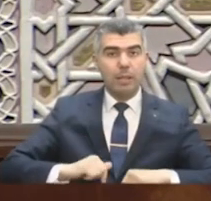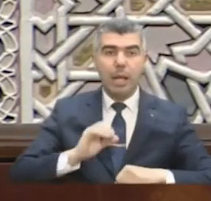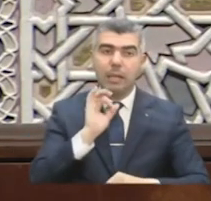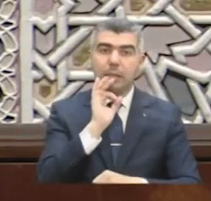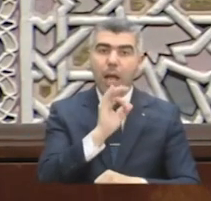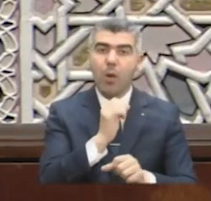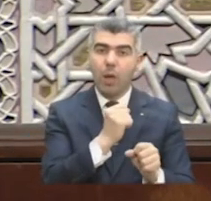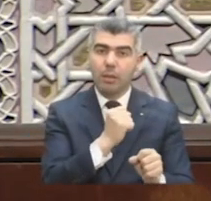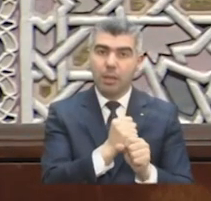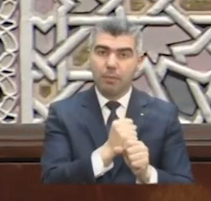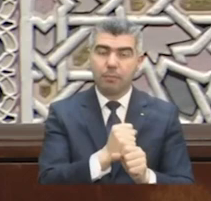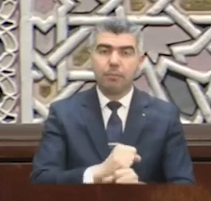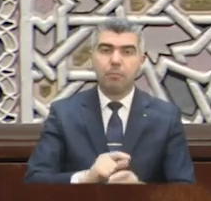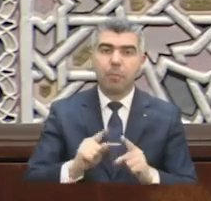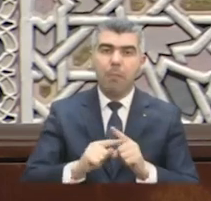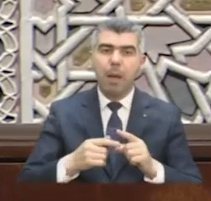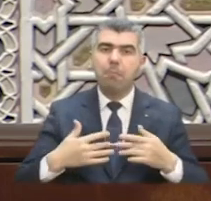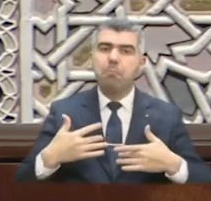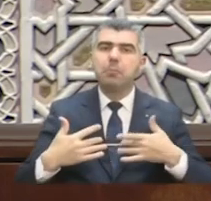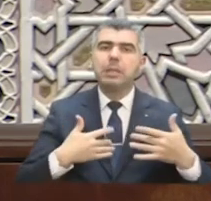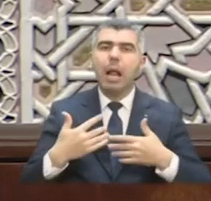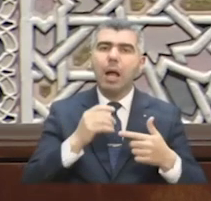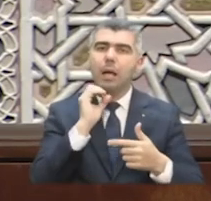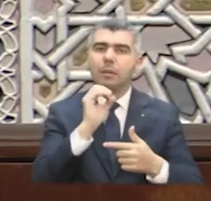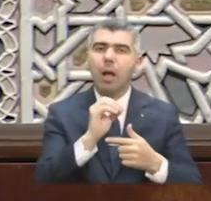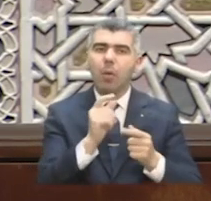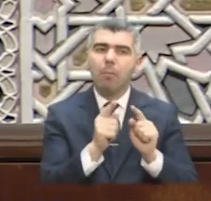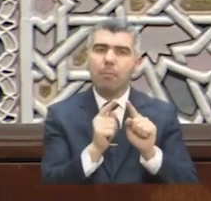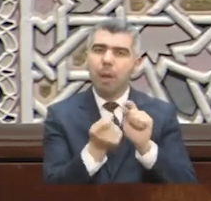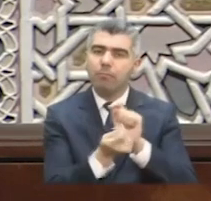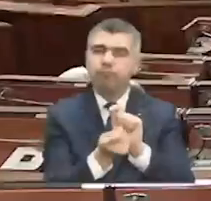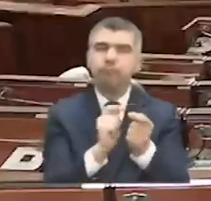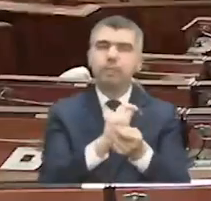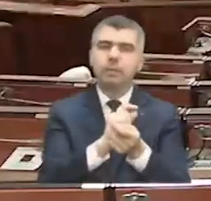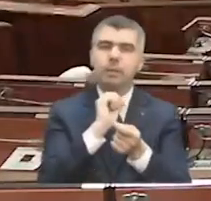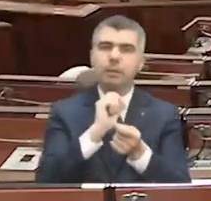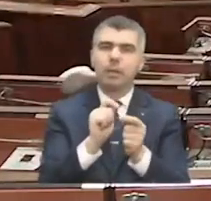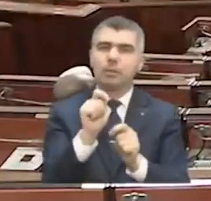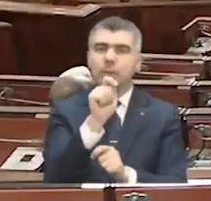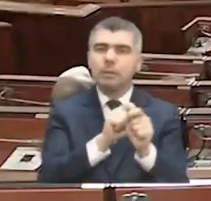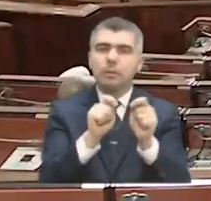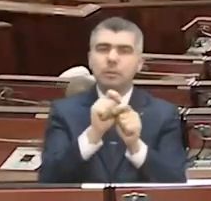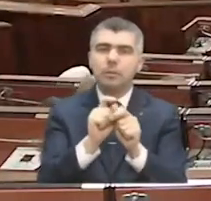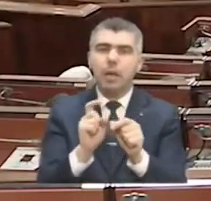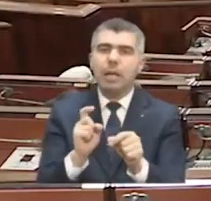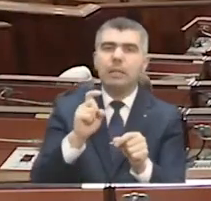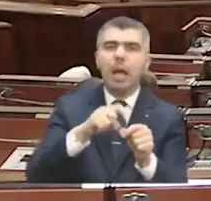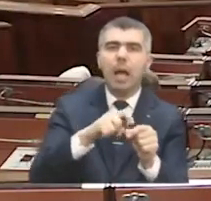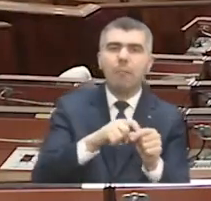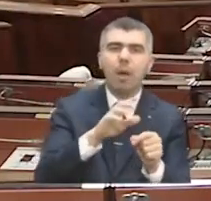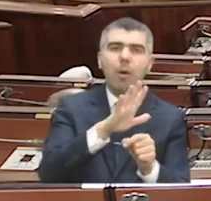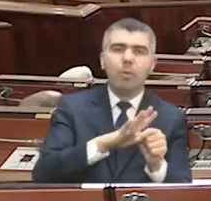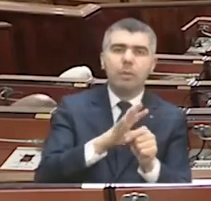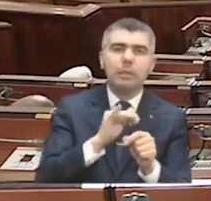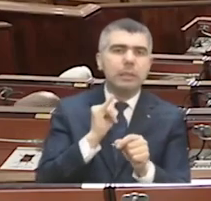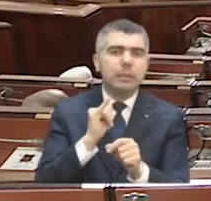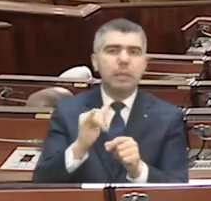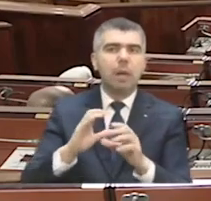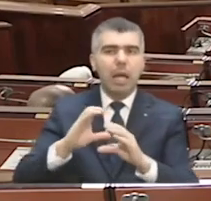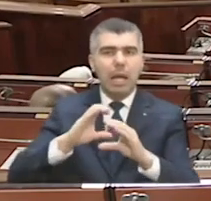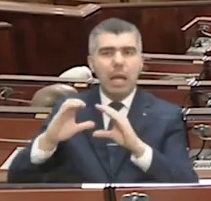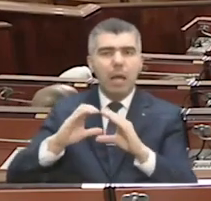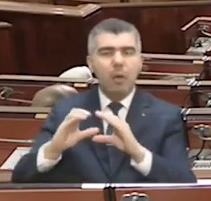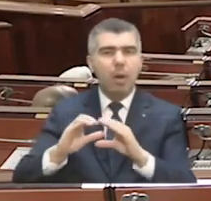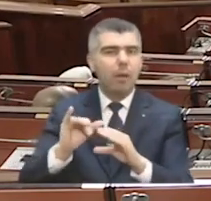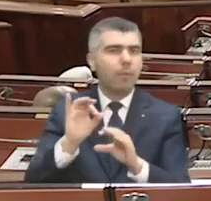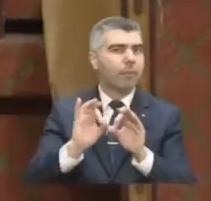وزارتكم أم أنها مسرحية مفبركة بين الوزارة وباقي النقابات لتتأكد في كل حوار أنه ما كاين والو